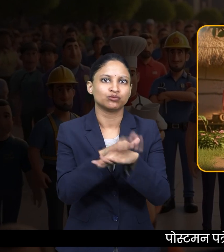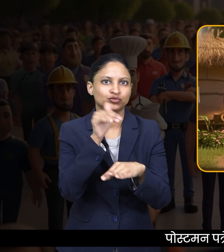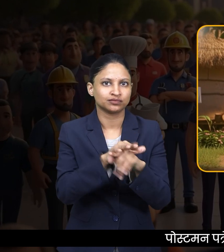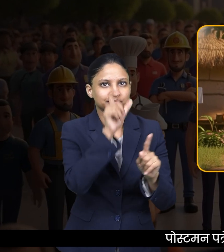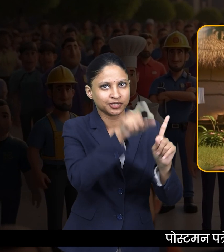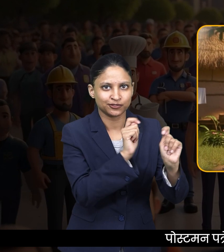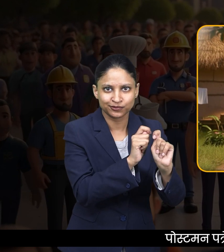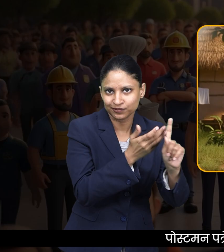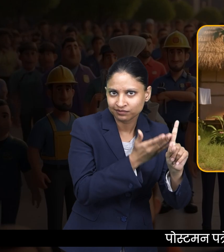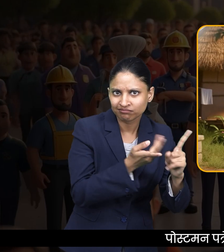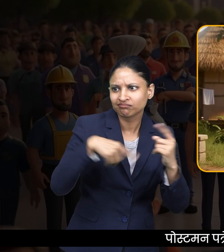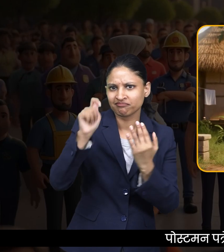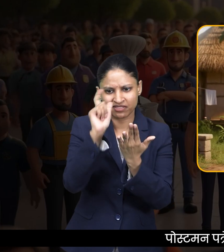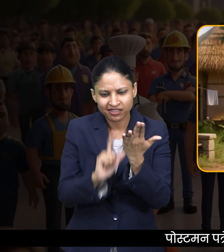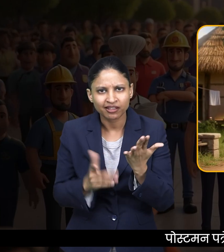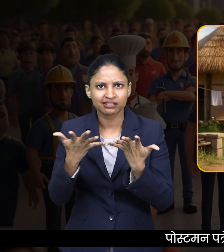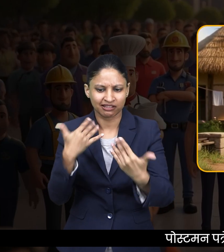पोस्टमन पत्रे आणि पार्सल आणतो.